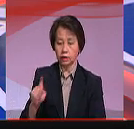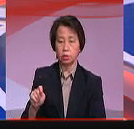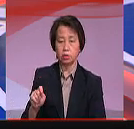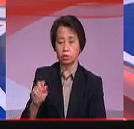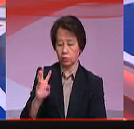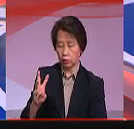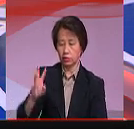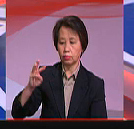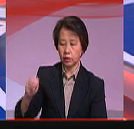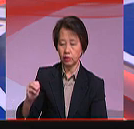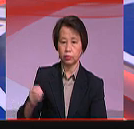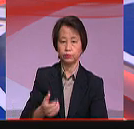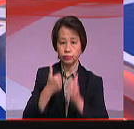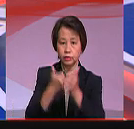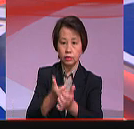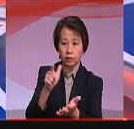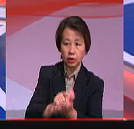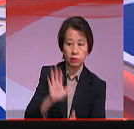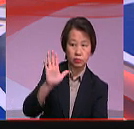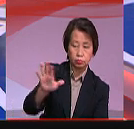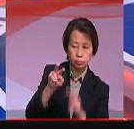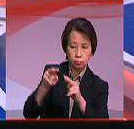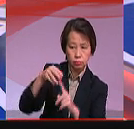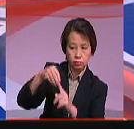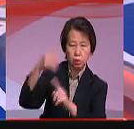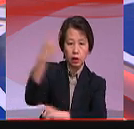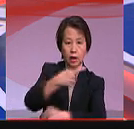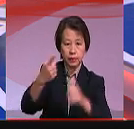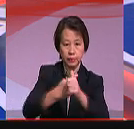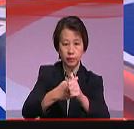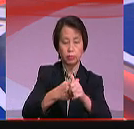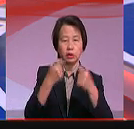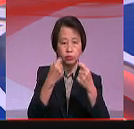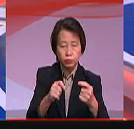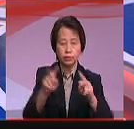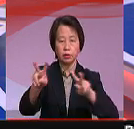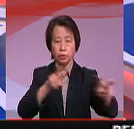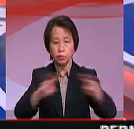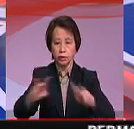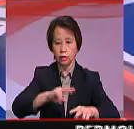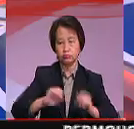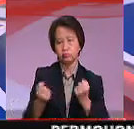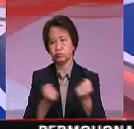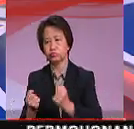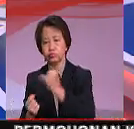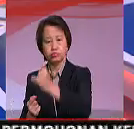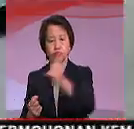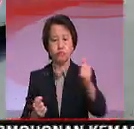laporan Muhammad Ashraf Ishak yang meninjau secara eksklusif hari pertama operasi percubaan van perantara LRT